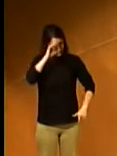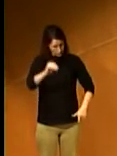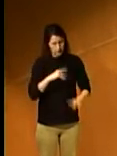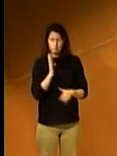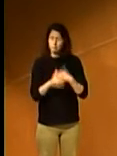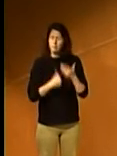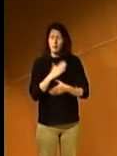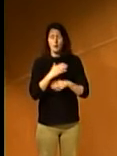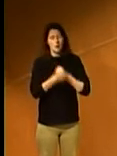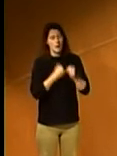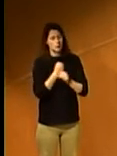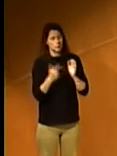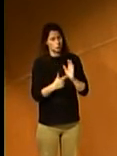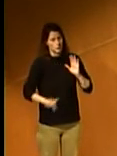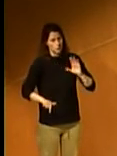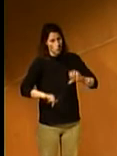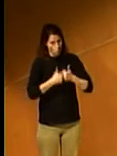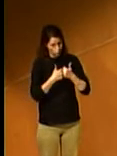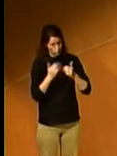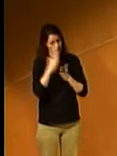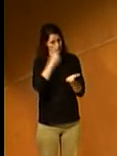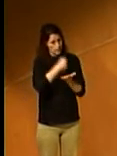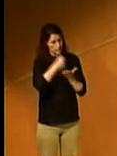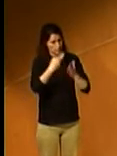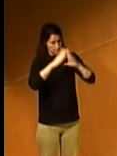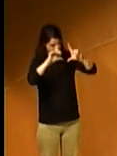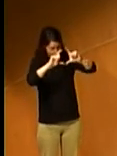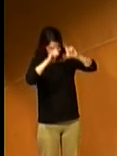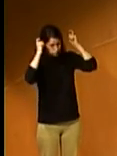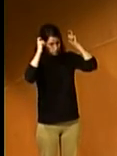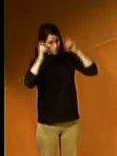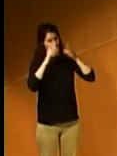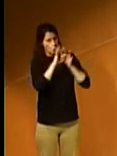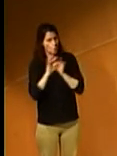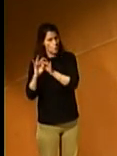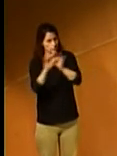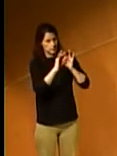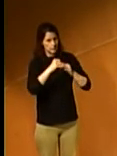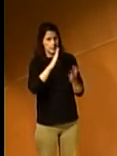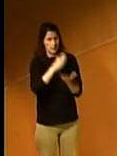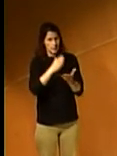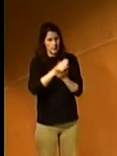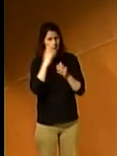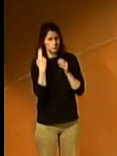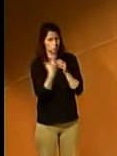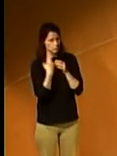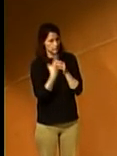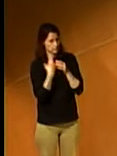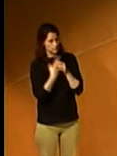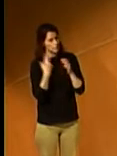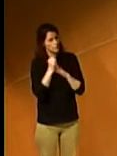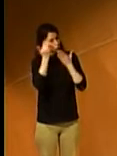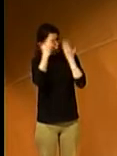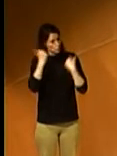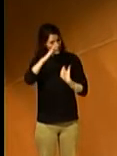examen pour être enseignante coordonnatrice ULIS. Les ULIS, je ne sais pas si vous connaissez, ce sont des unités localisées